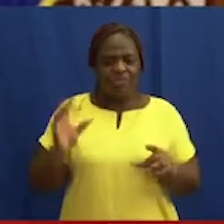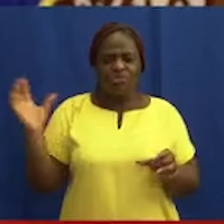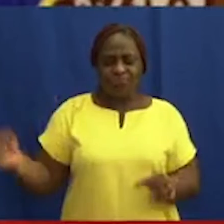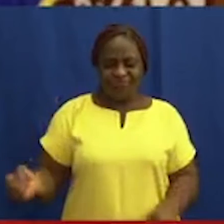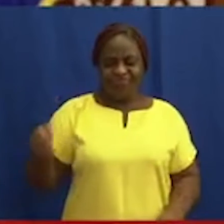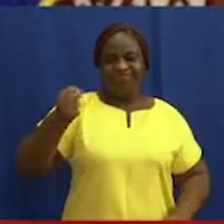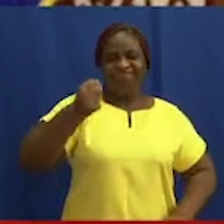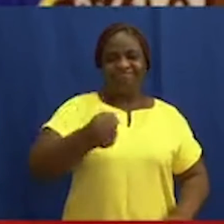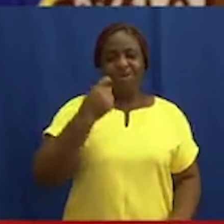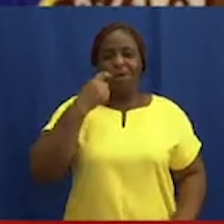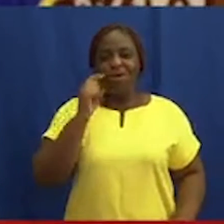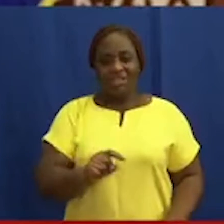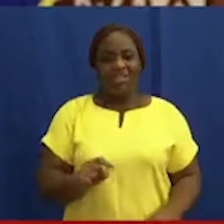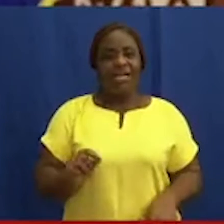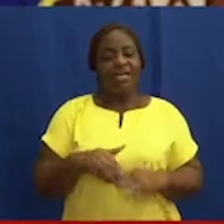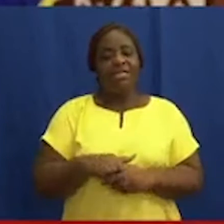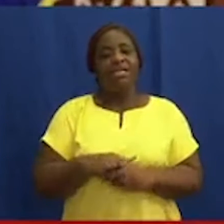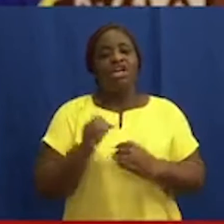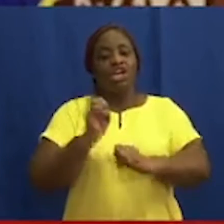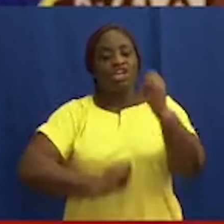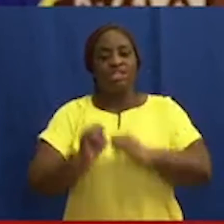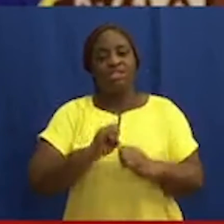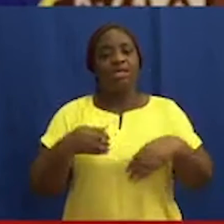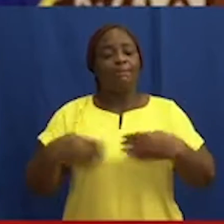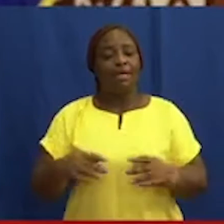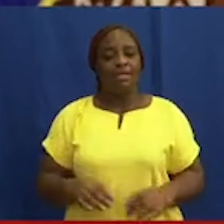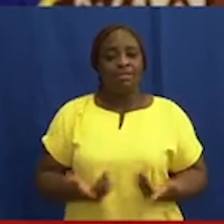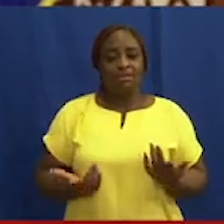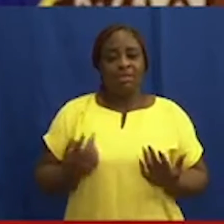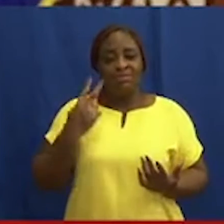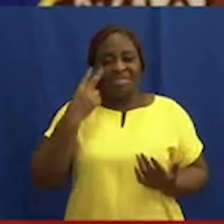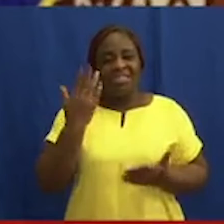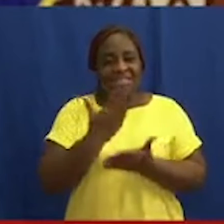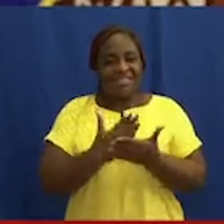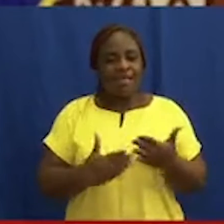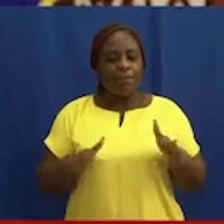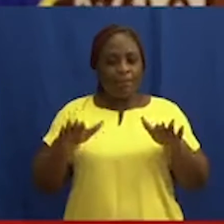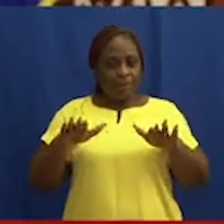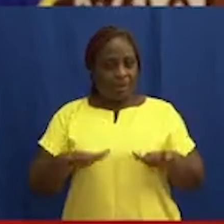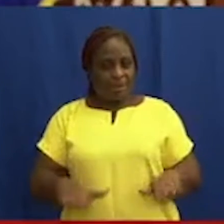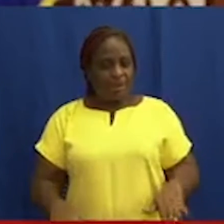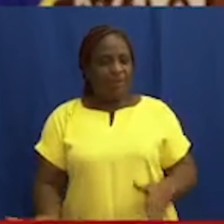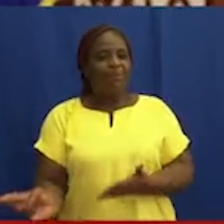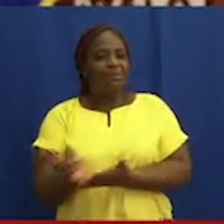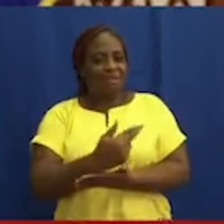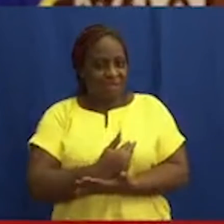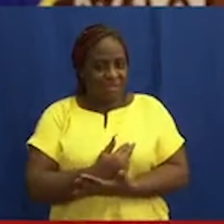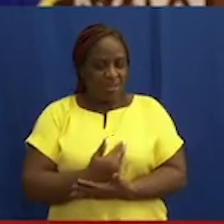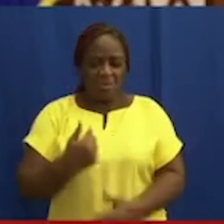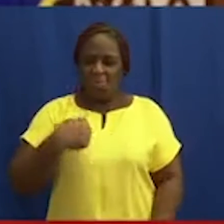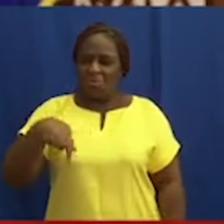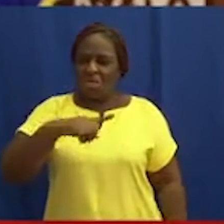soma dawowa da darajar sa kaman yadda muke gani. Sannan bankin kasar kuma ta ce le za ta